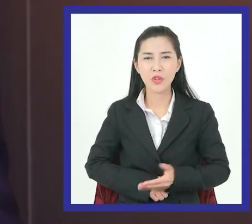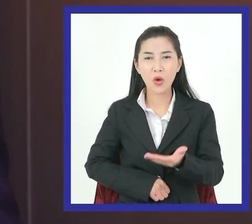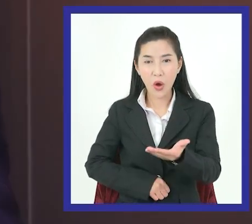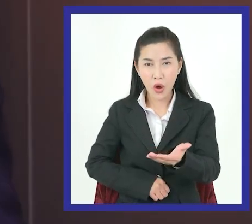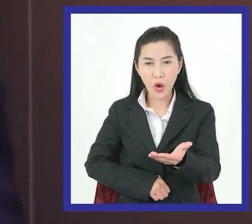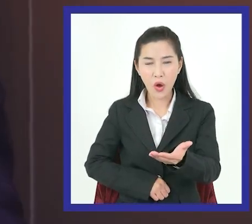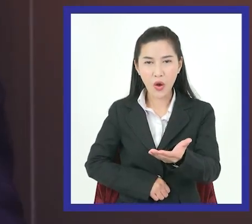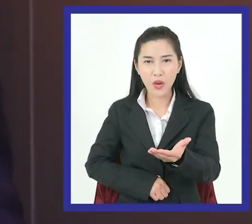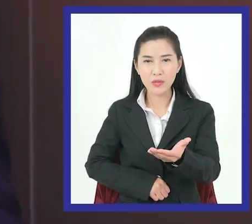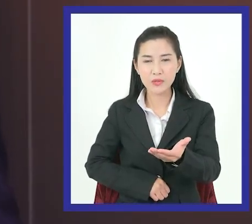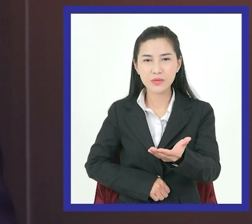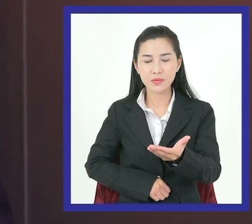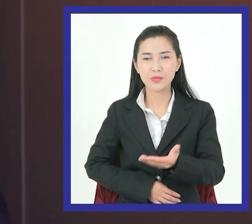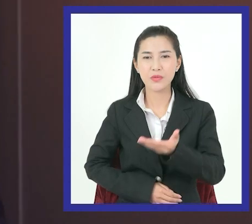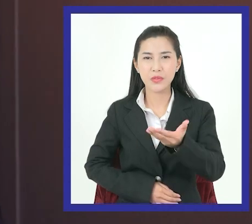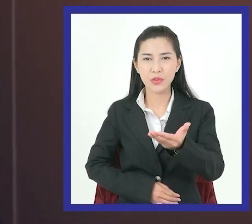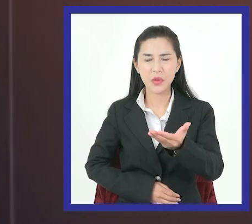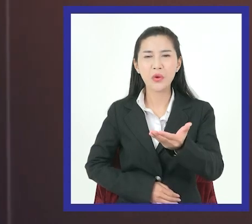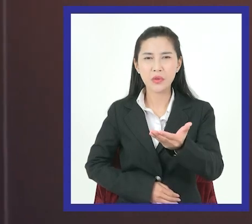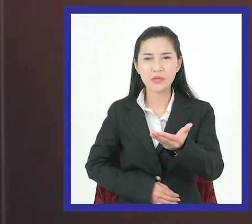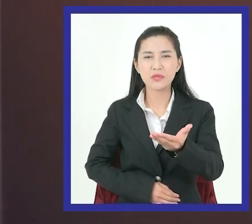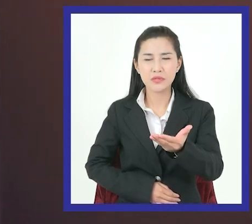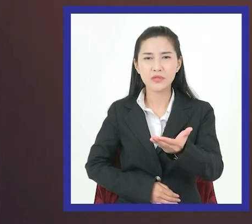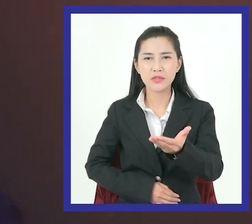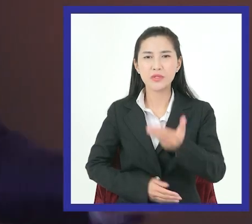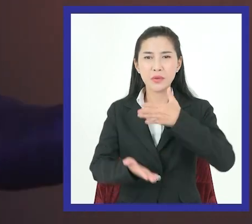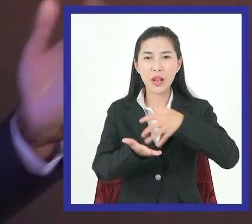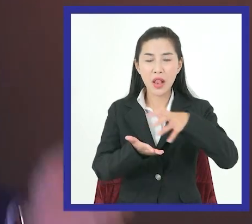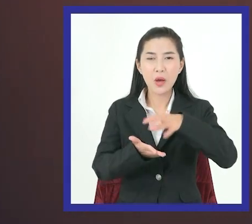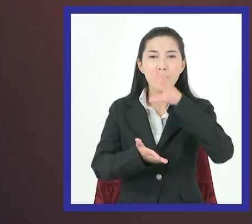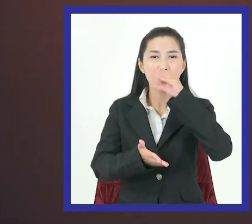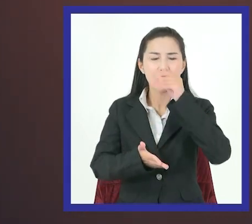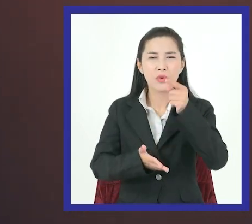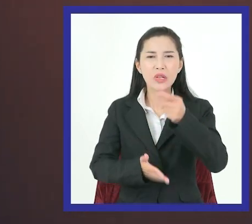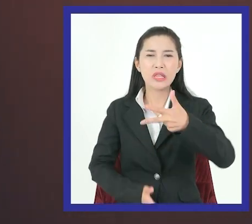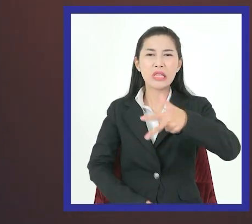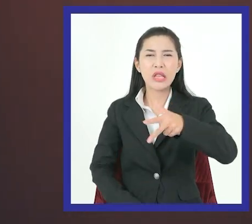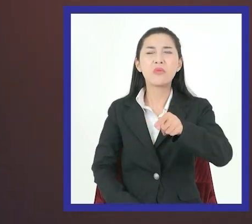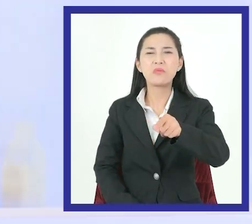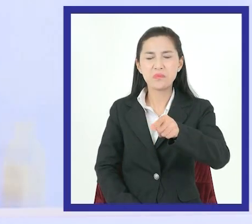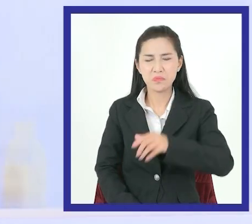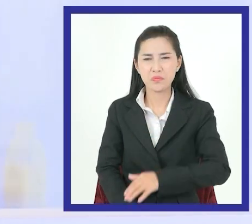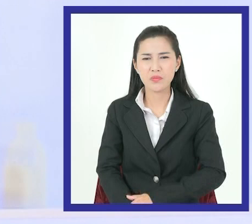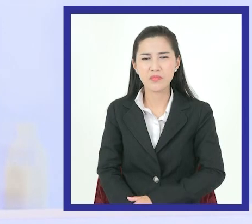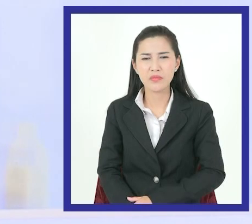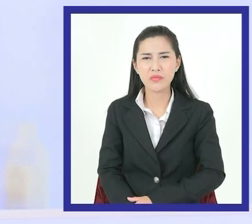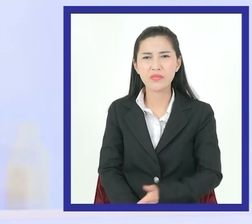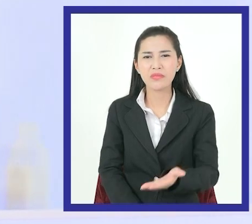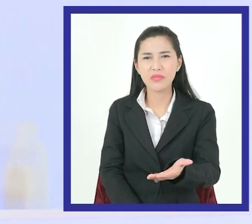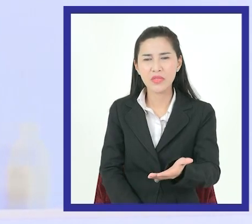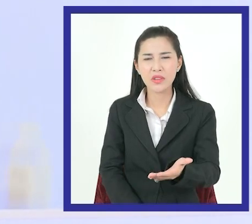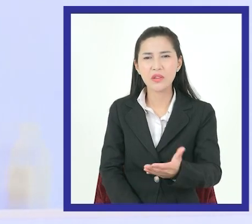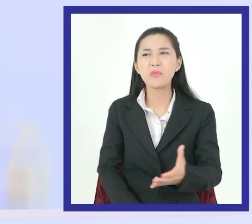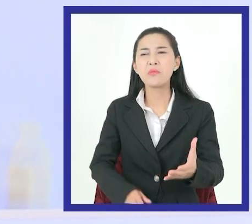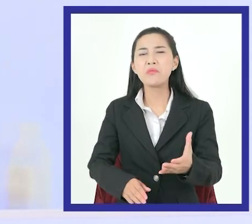ขอเอ่อใช้สิทธิ์พาดพิงเรื่องที่ท่านอx tiktokได้บอกว่าอ่าพรรคเราเนี่ยได้มา